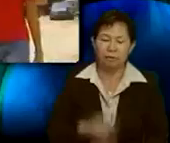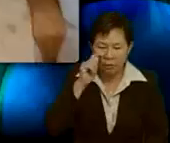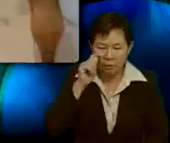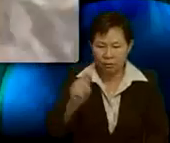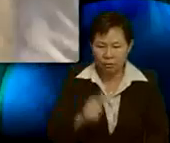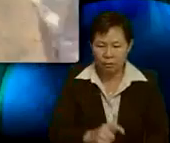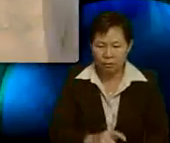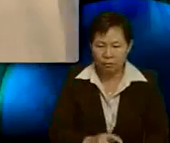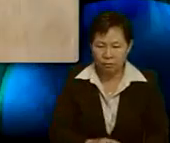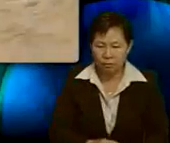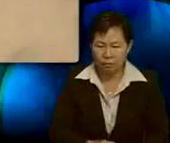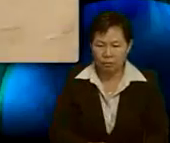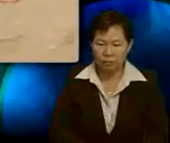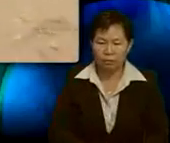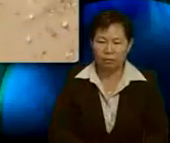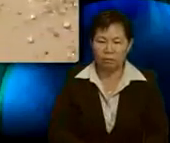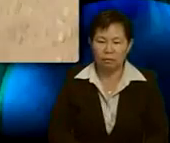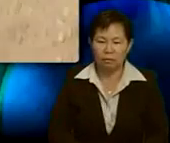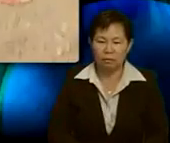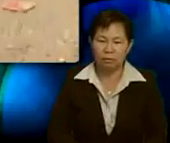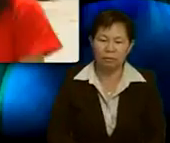Nak. Baiklah, nak.